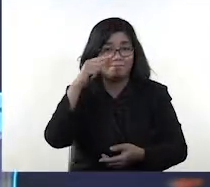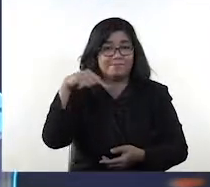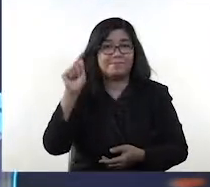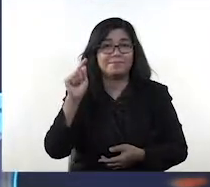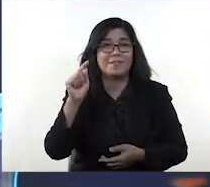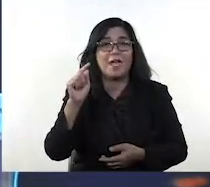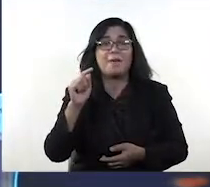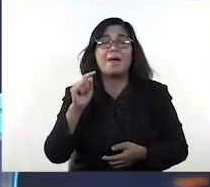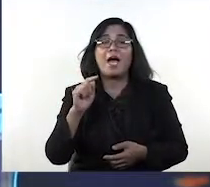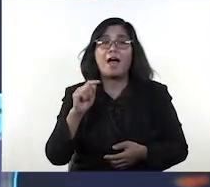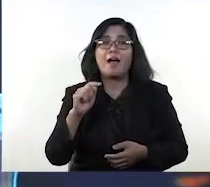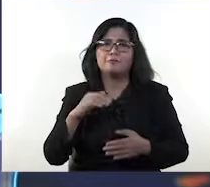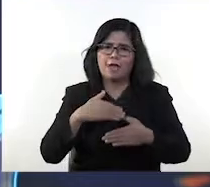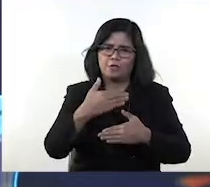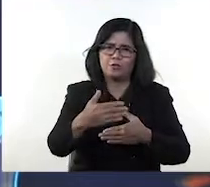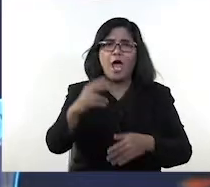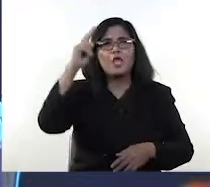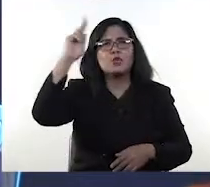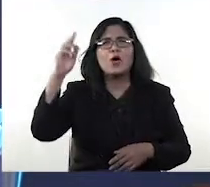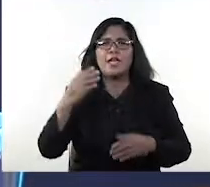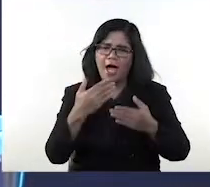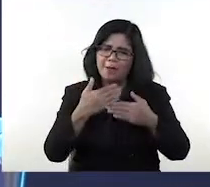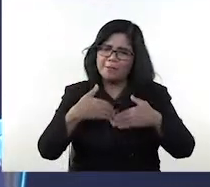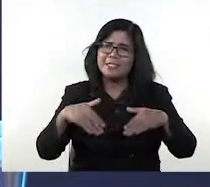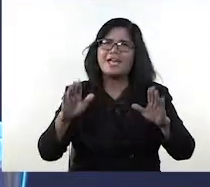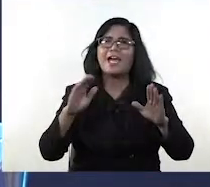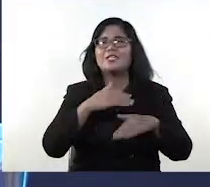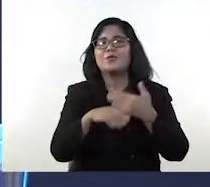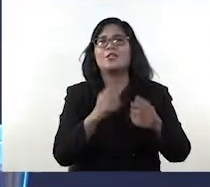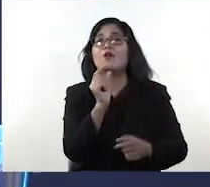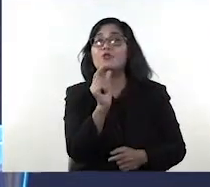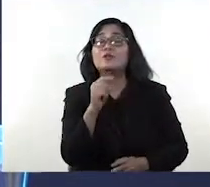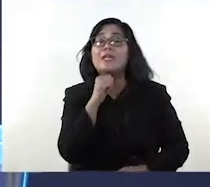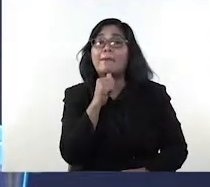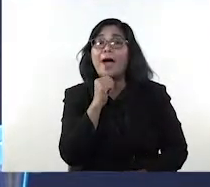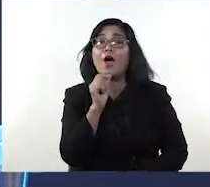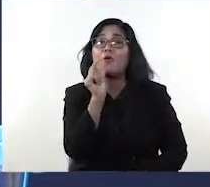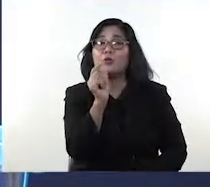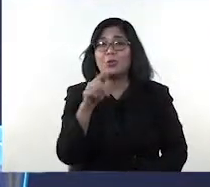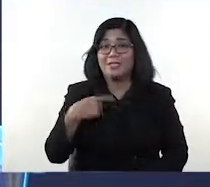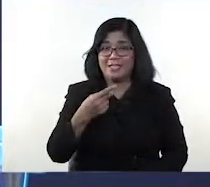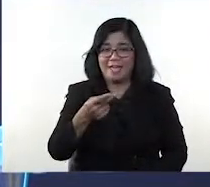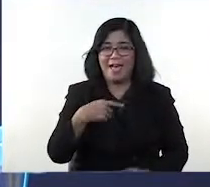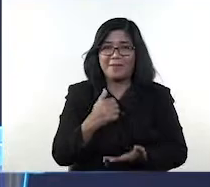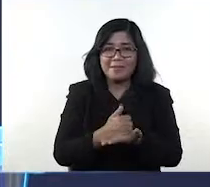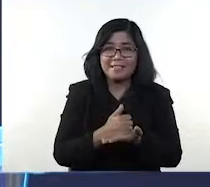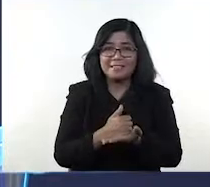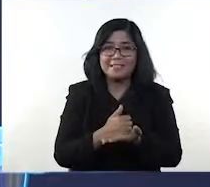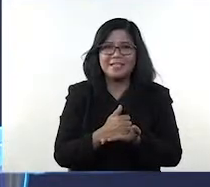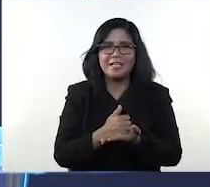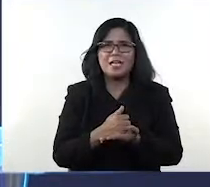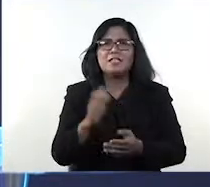Hai Maka selanjutnya tidak tahu Tuhan yang menyelesaikan segalanya buat jurnal Uya ini memang banyak orang Kristen